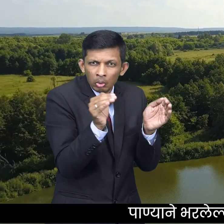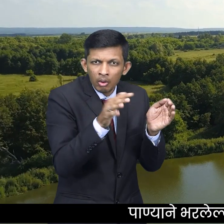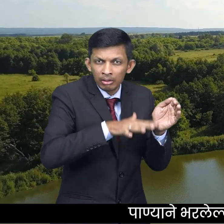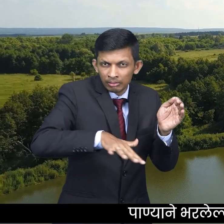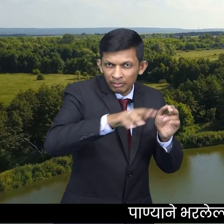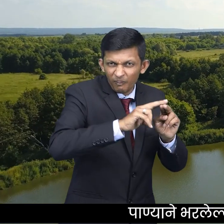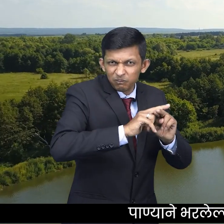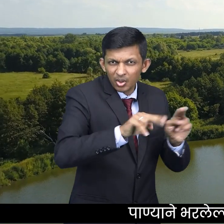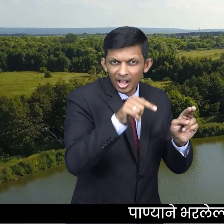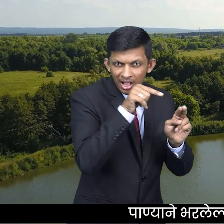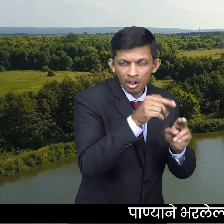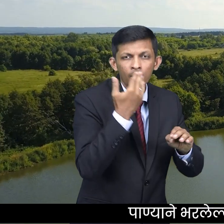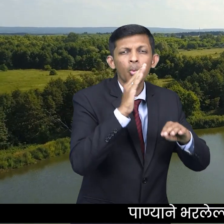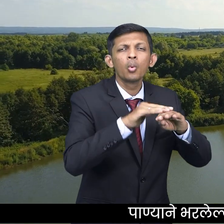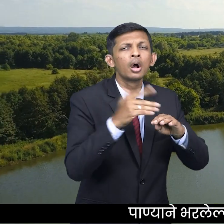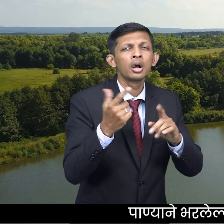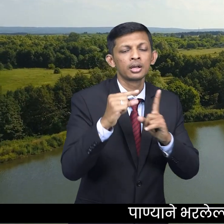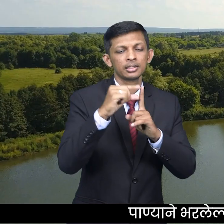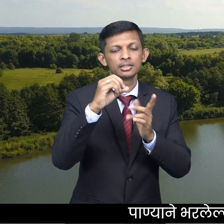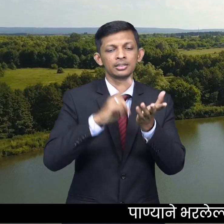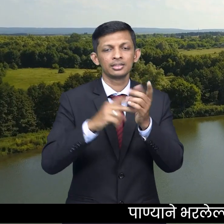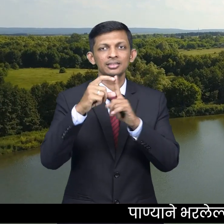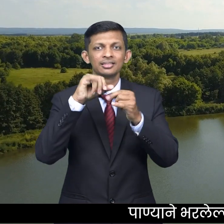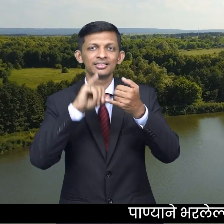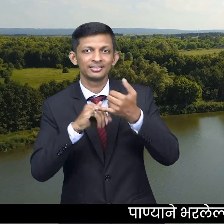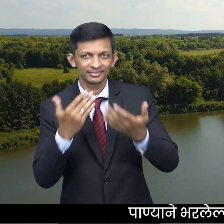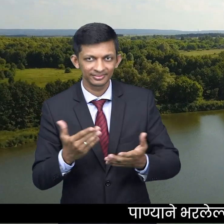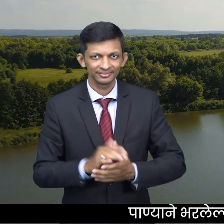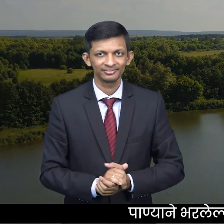पाण्याने भरलेल्या लहान जलाशयांना तलाव म्हणतात.